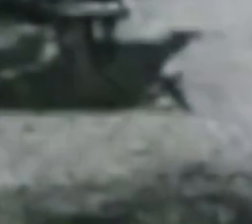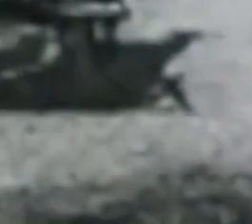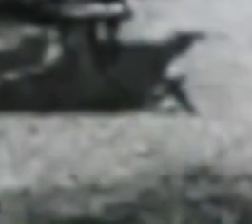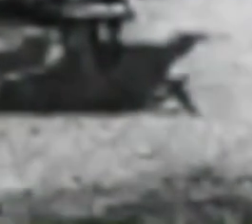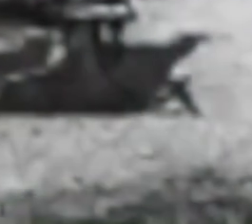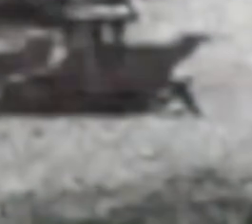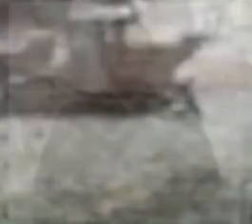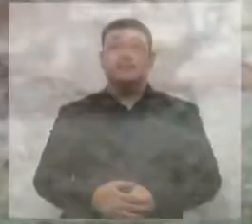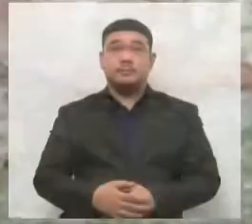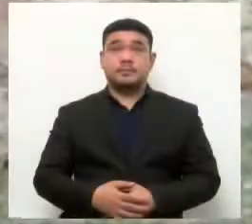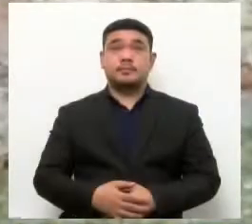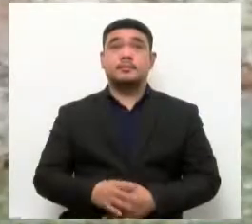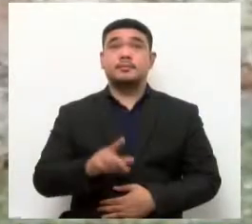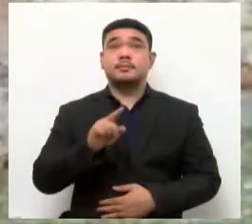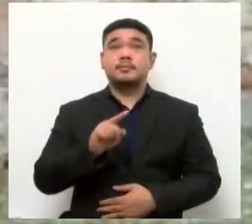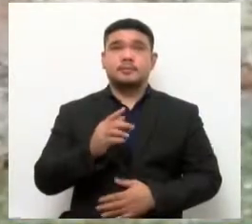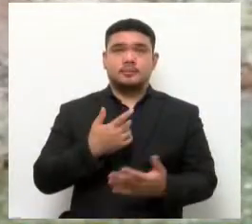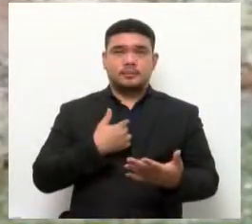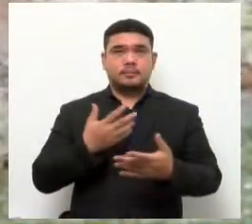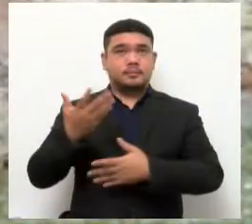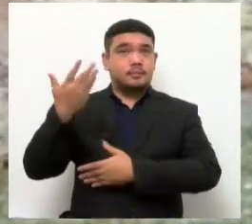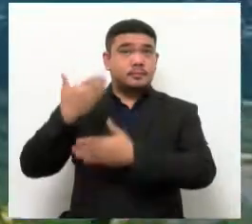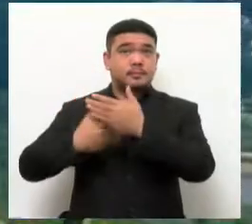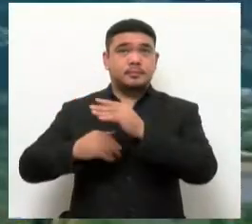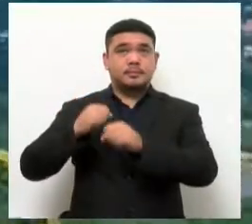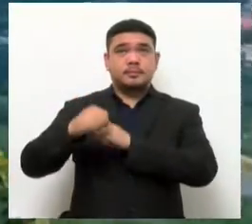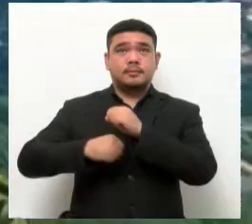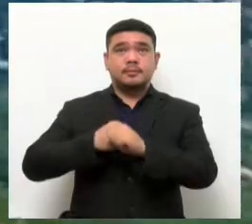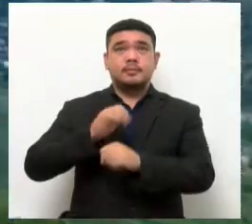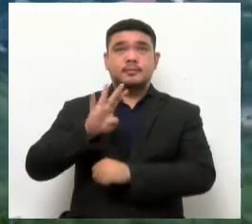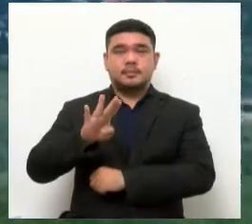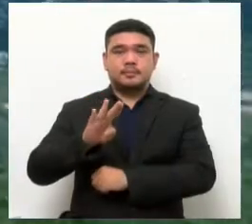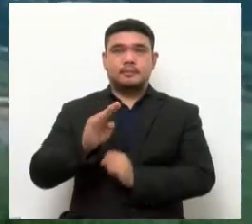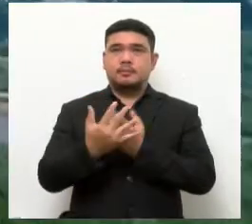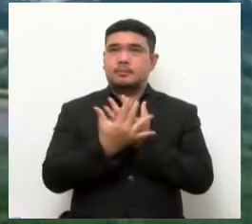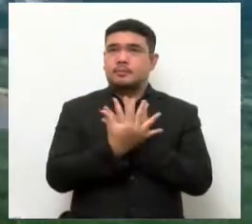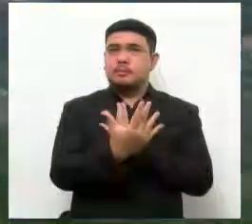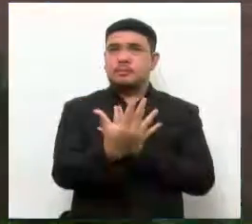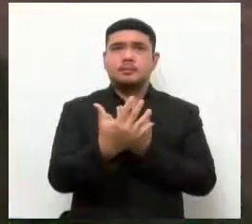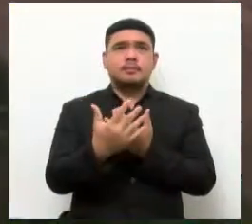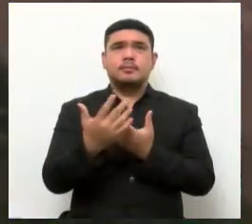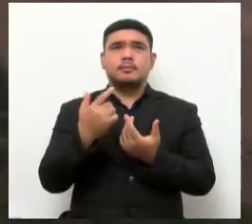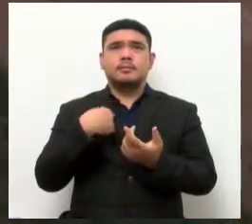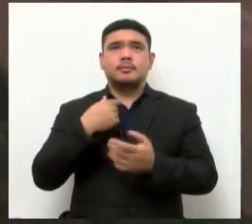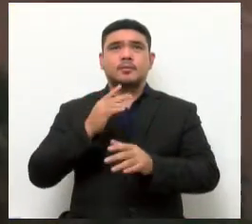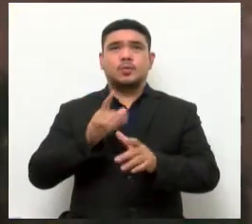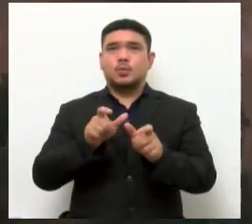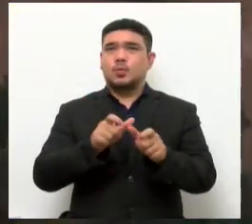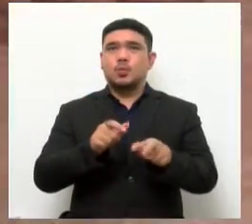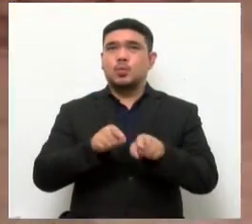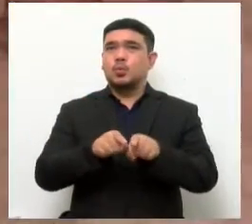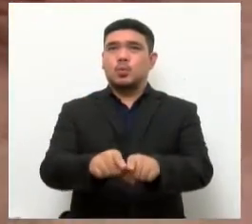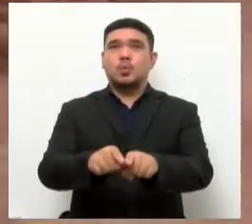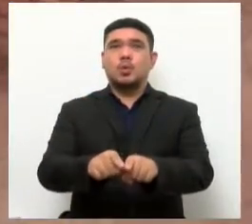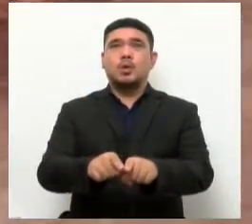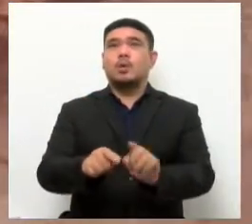นครจันทึกจารึกภาพ 4,000 ปีสีเขี้ยวต้นตำนานคู่บ้านลำต